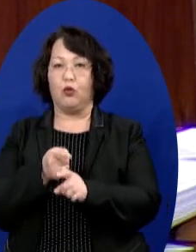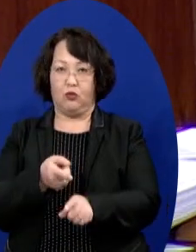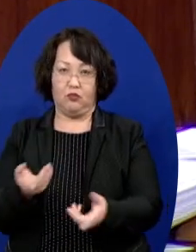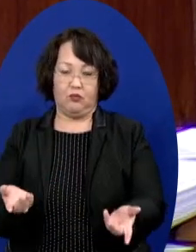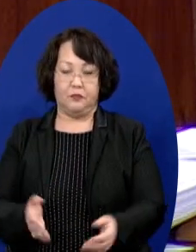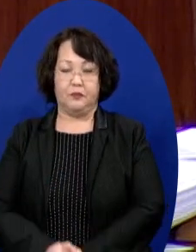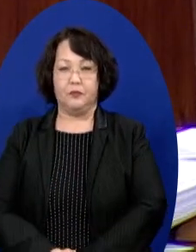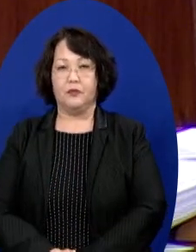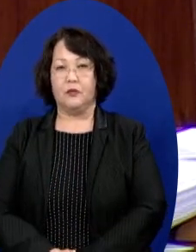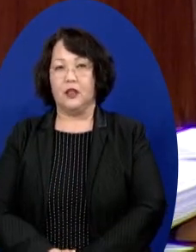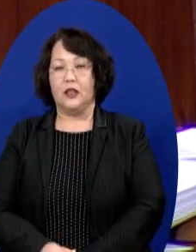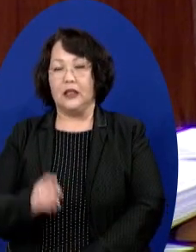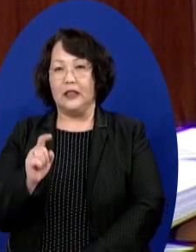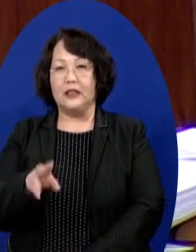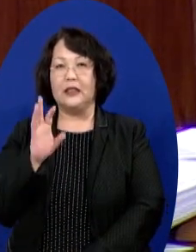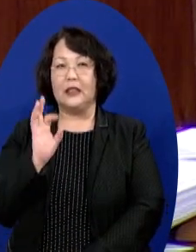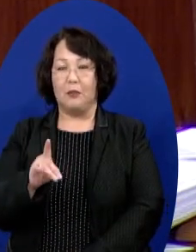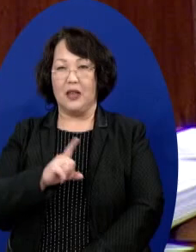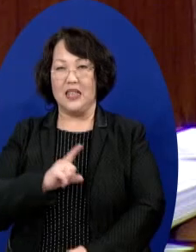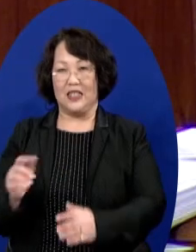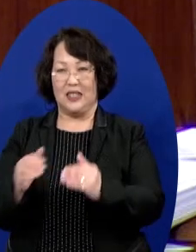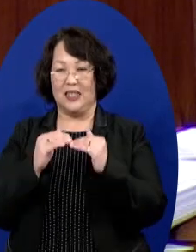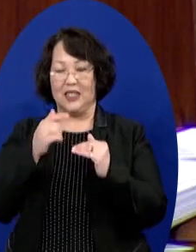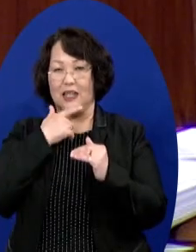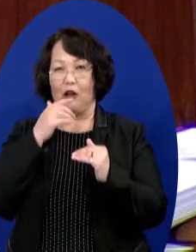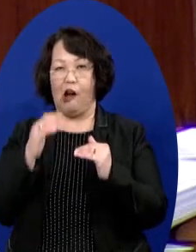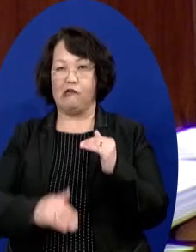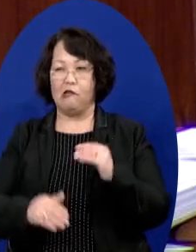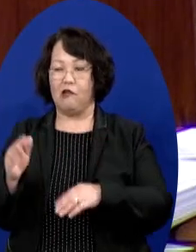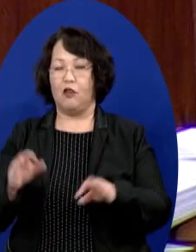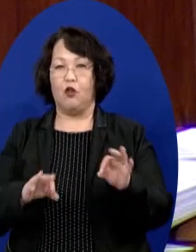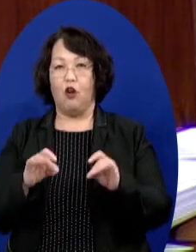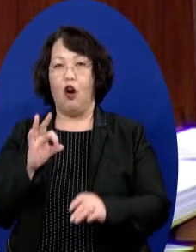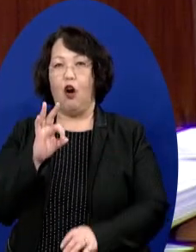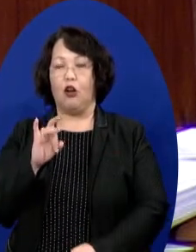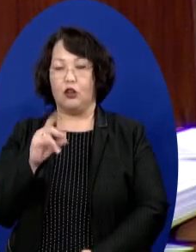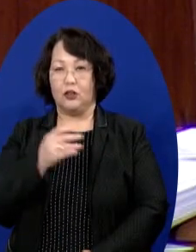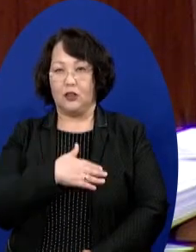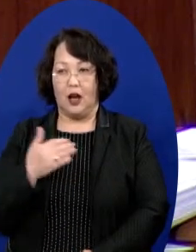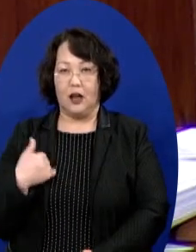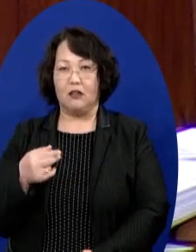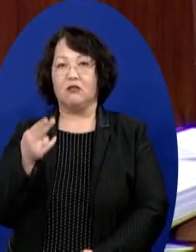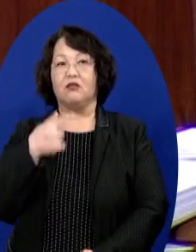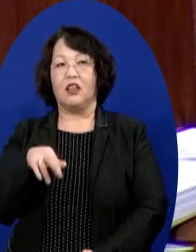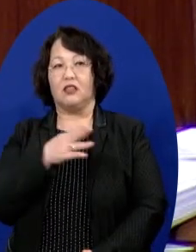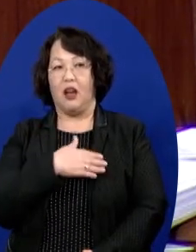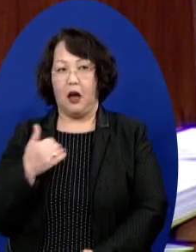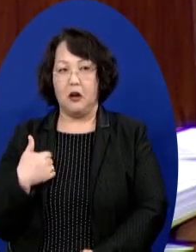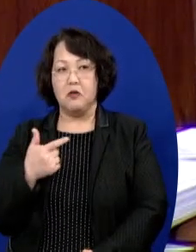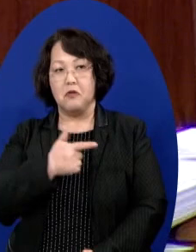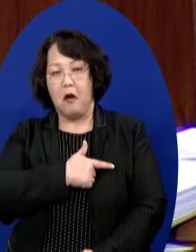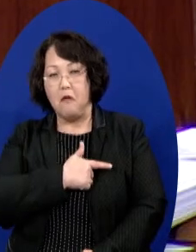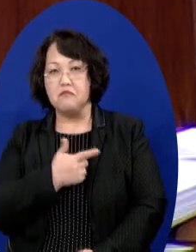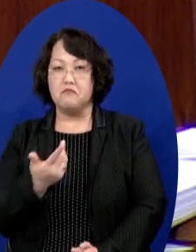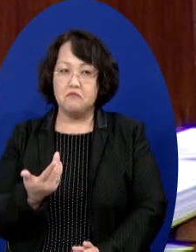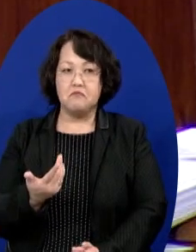агентлагуудад. За тэгээ энэ дээр ямар хөө тэгш хус байдал үүснэ. Энэ одоо орлогч дарга дэд дарга байгаа хүмүүс чинь гомдно, санана. Тэдний